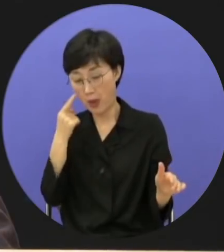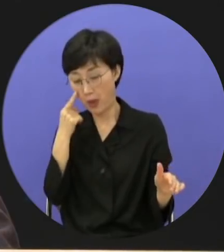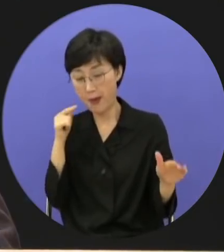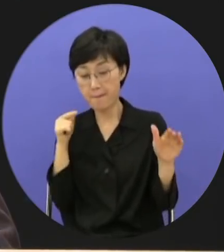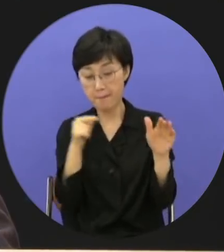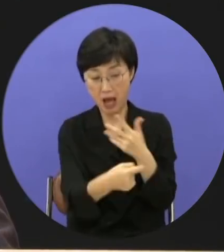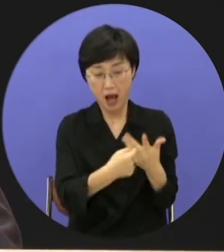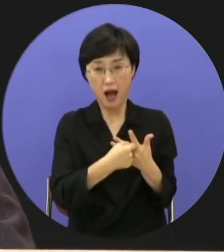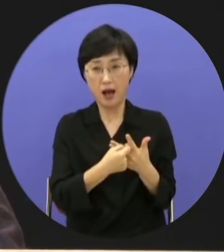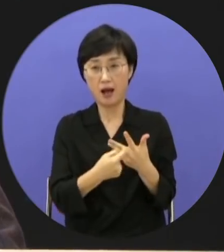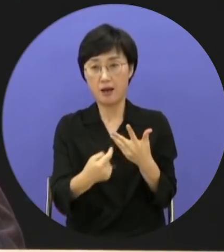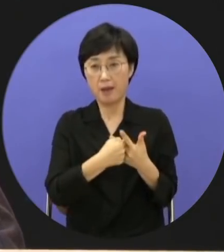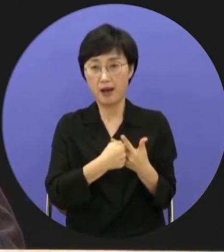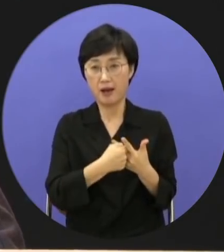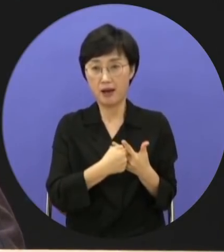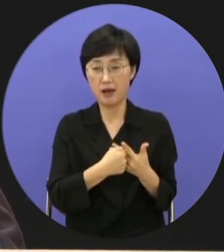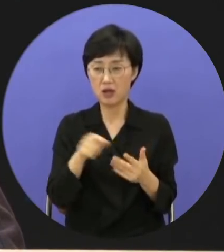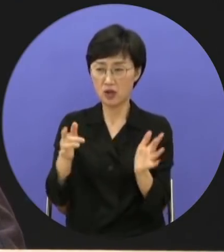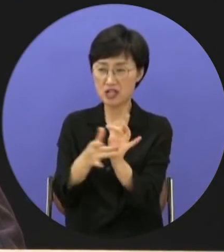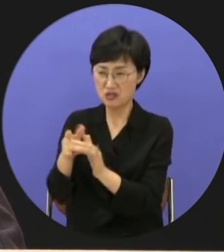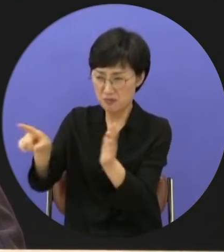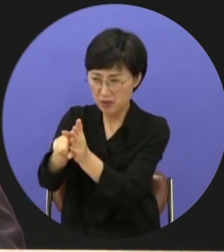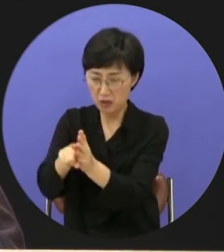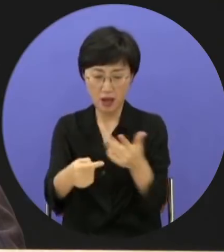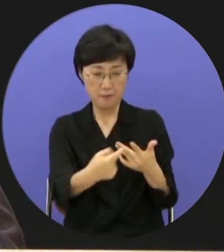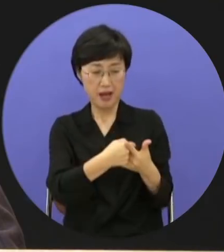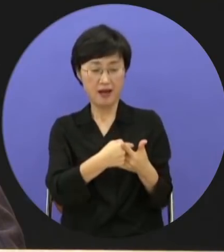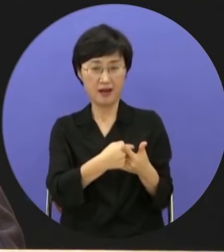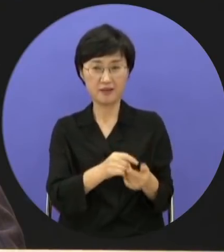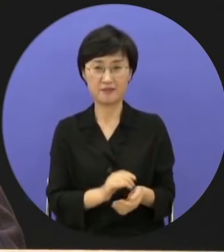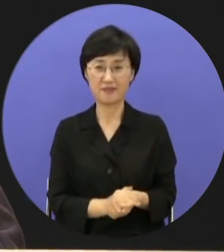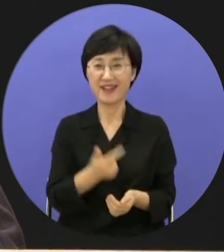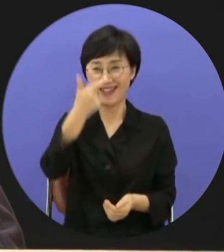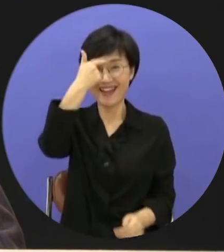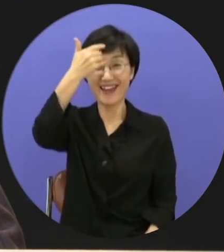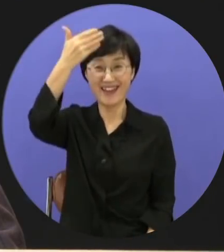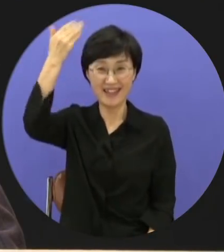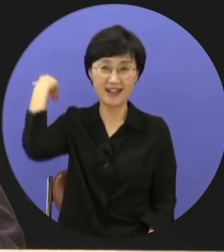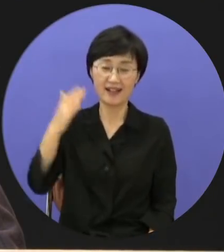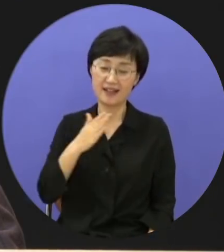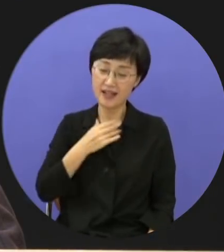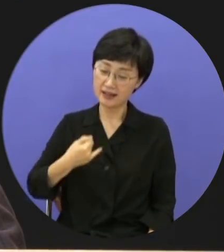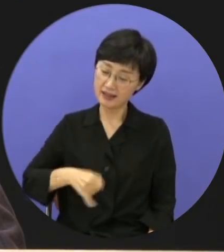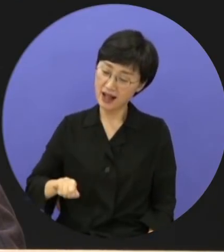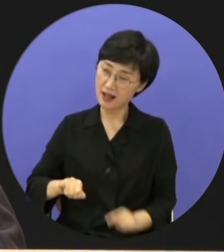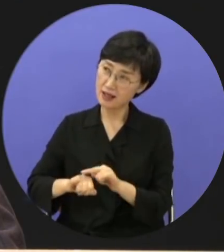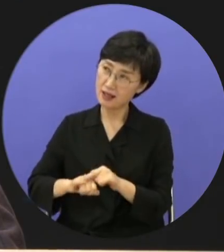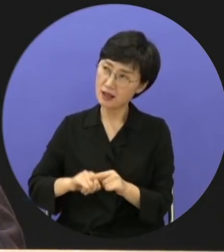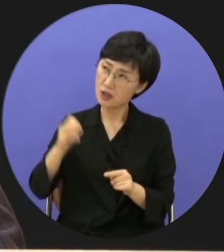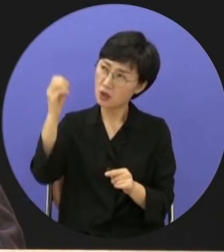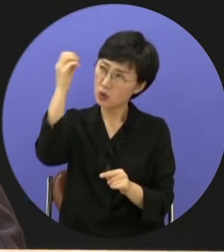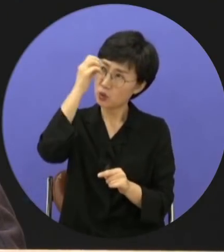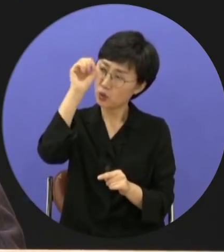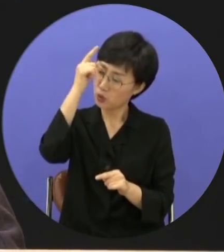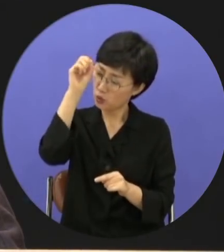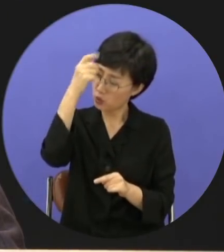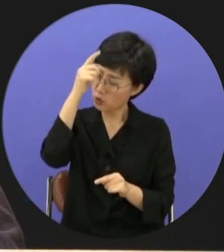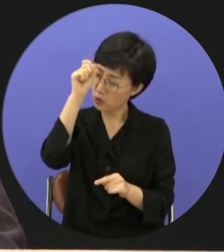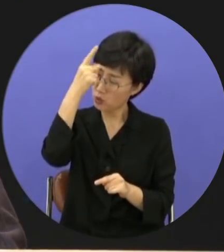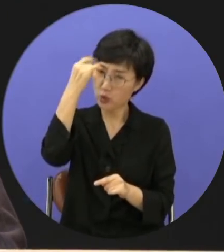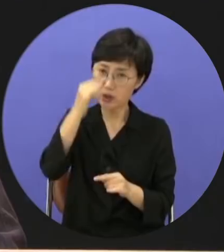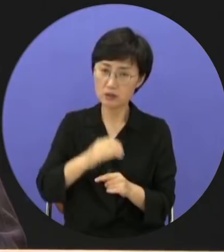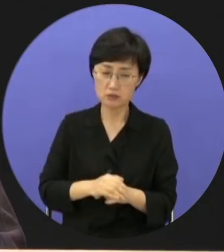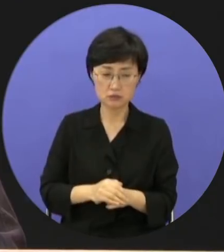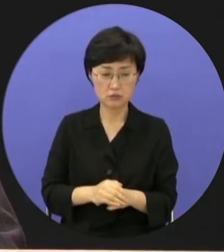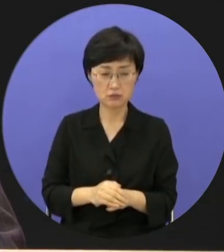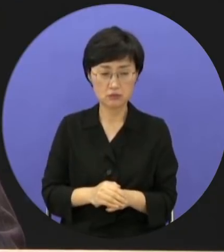are. 옛날에 제가 이슬기를 했더니 우리 딸이 고등학생 때 아빠 내가 점쟁이 찾아가는데